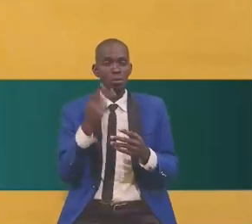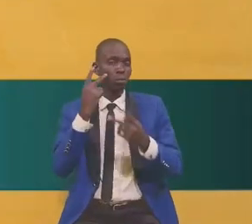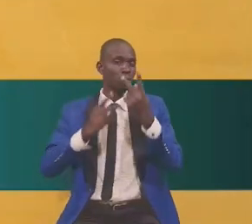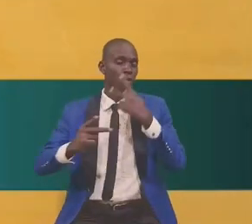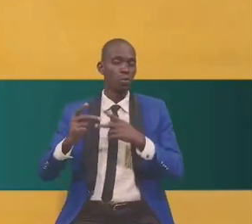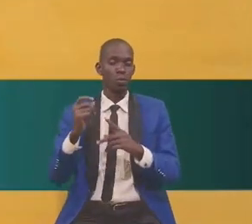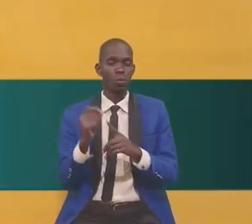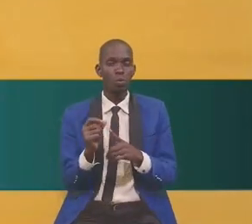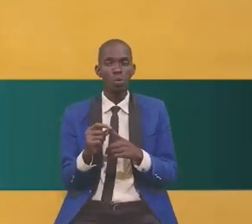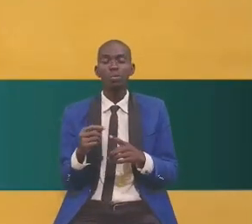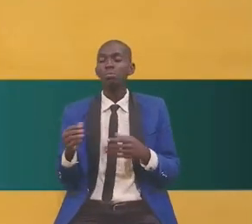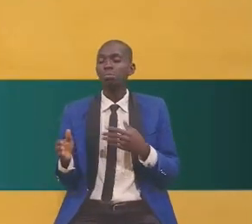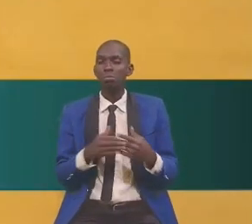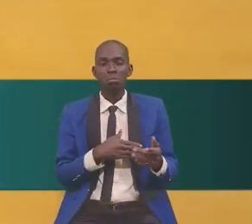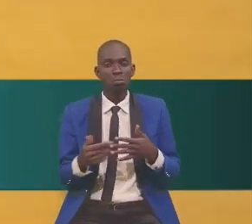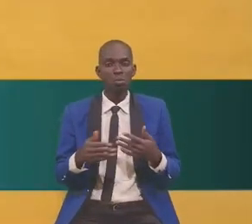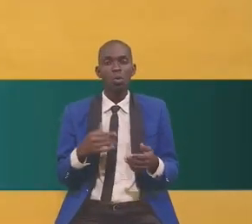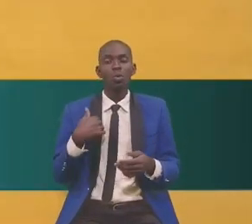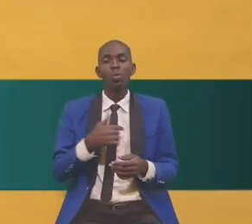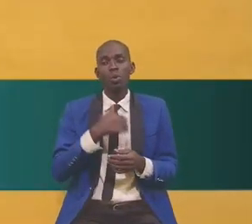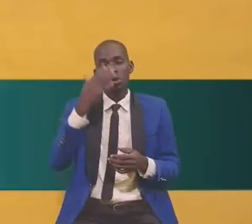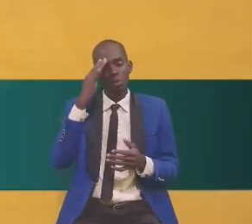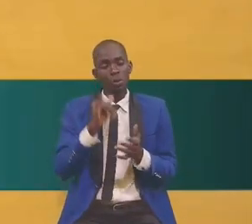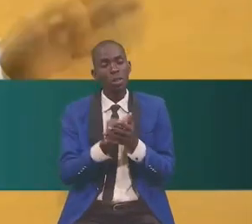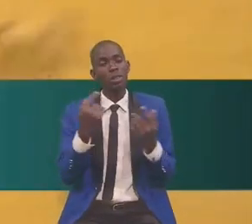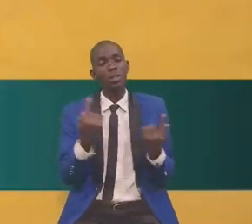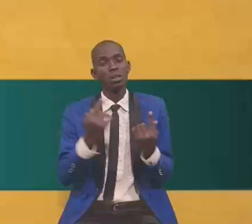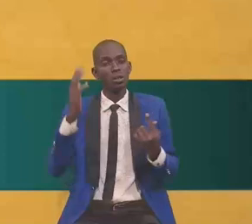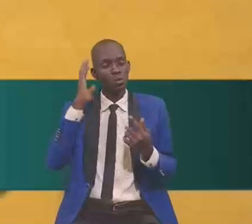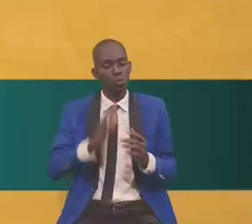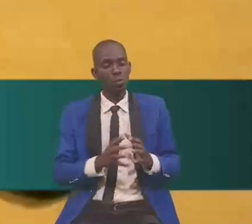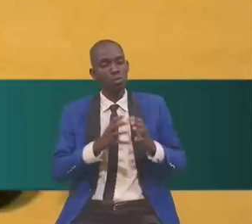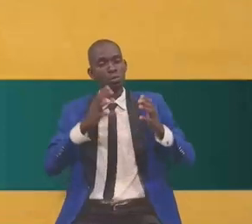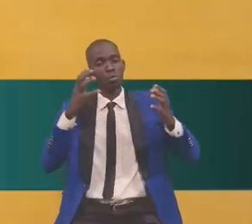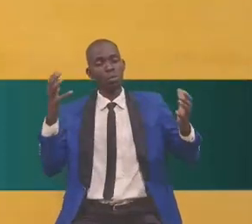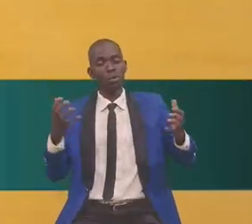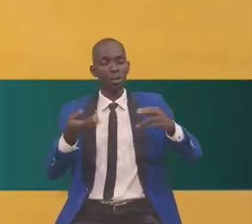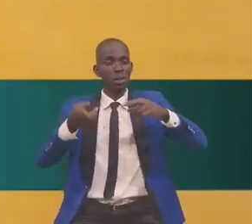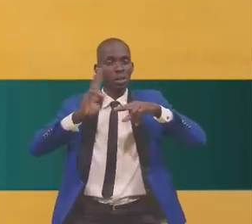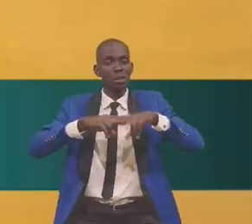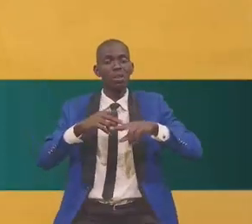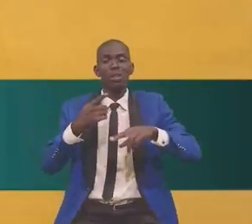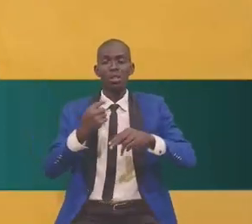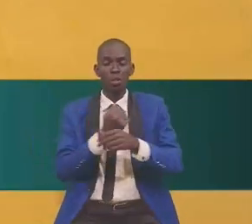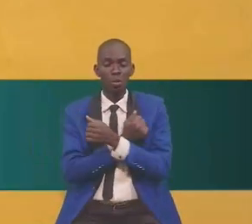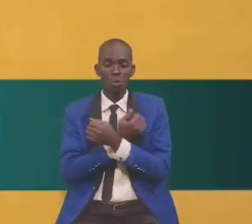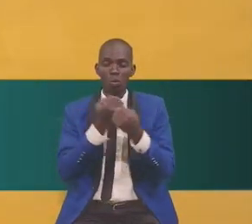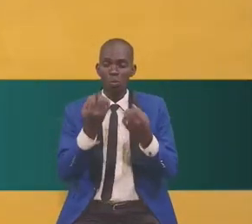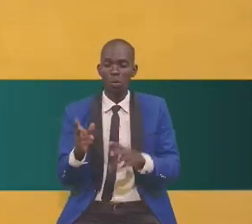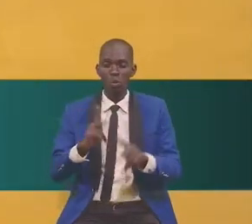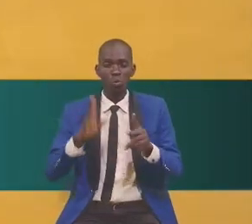nous savons que l'iniquité se sera accrue, que l'amour du plus grand nombre va se refroidir, cependant, voici ce que nous devons faire.